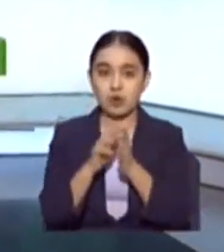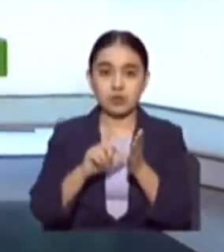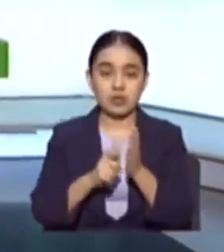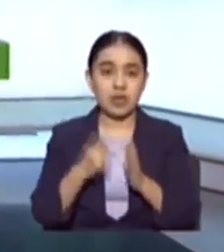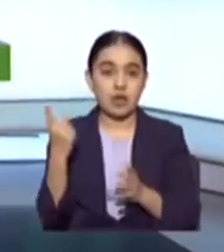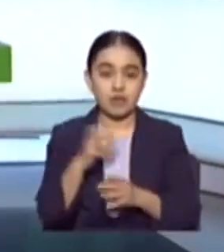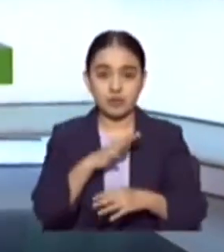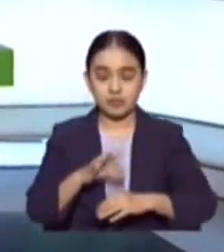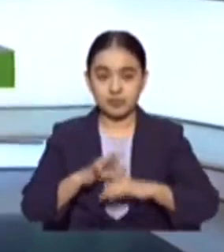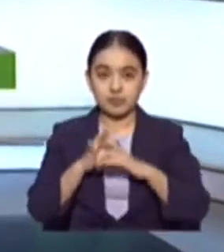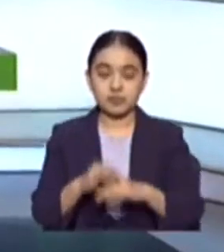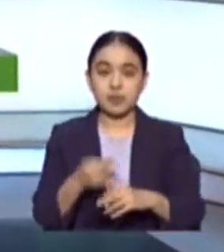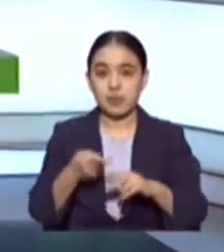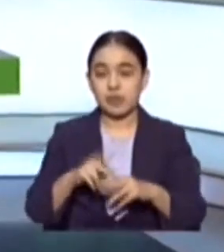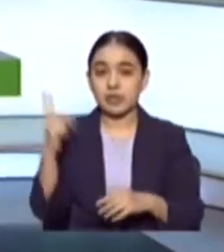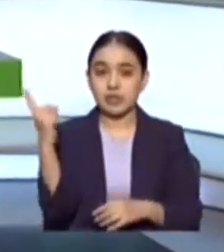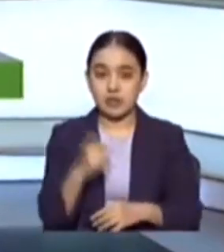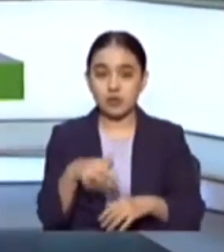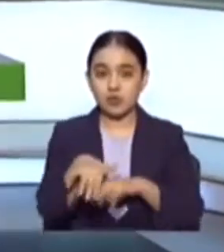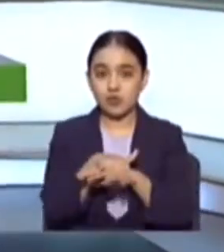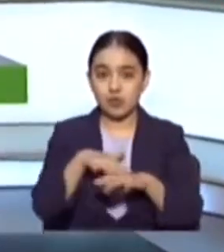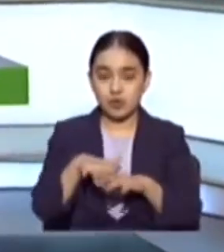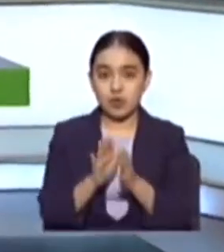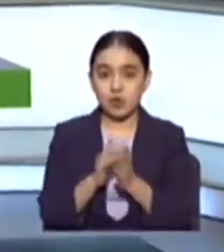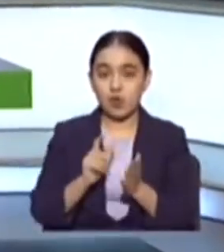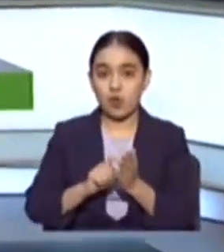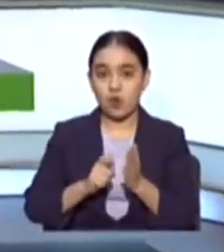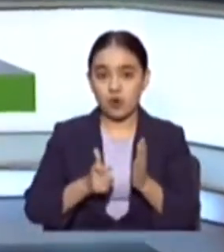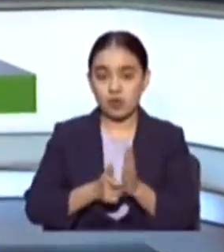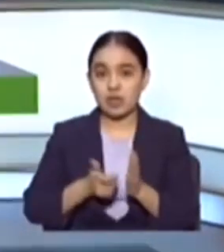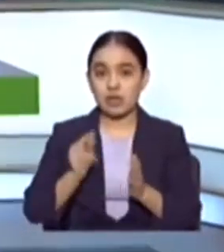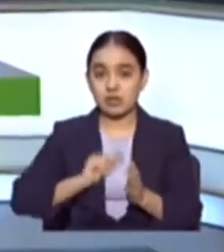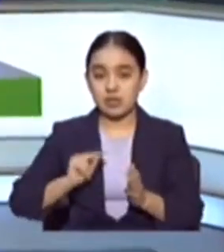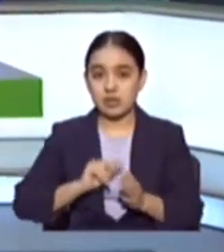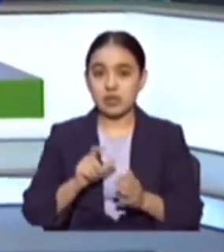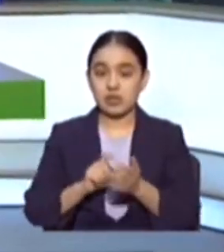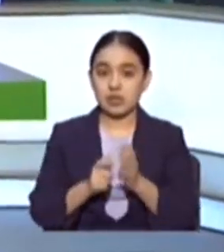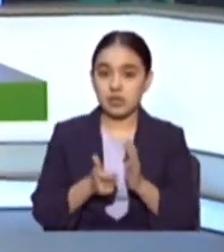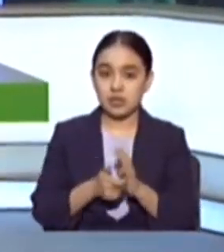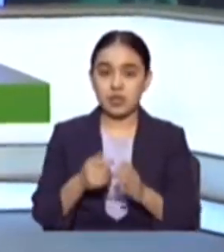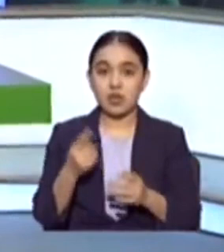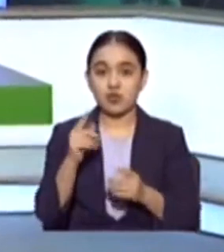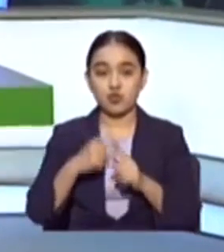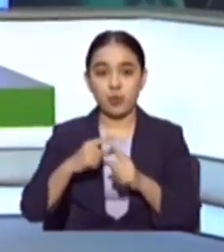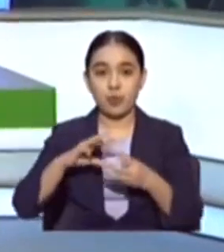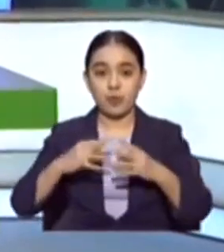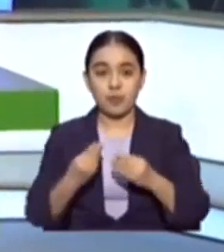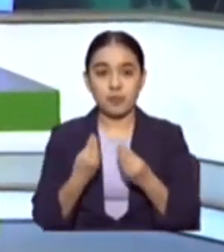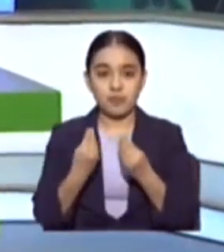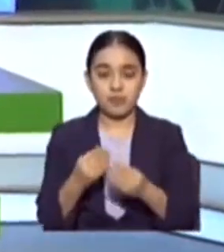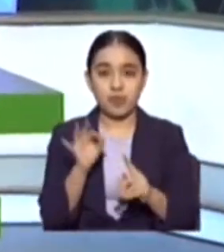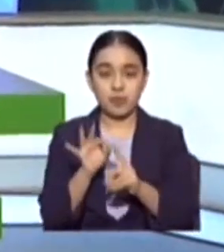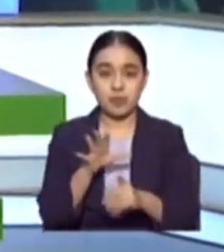kutubxona haftaligi bo'lib o'tmoqda. Mazkur haftalik jamiyatda kutubxonachi va kutubxonalarning ijobiy imijini yaratish kabi